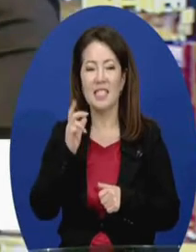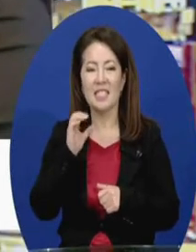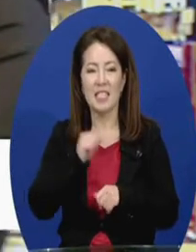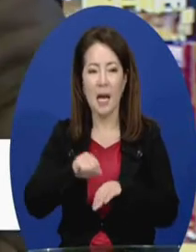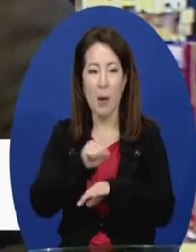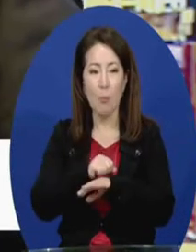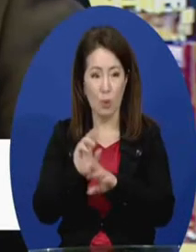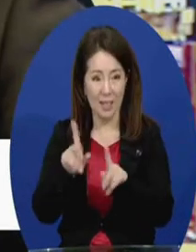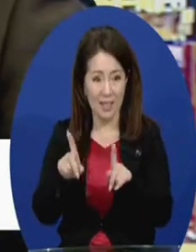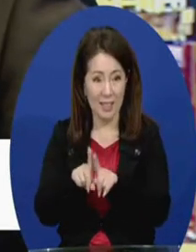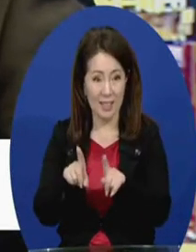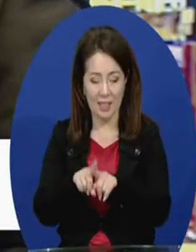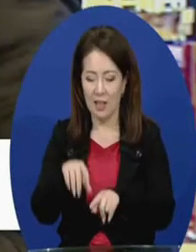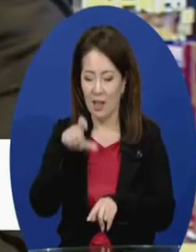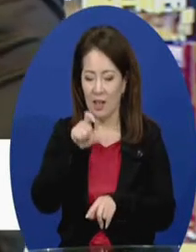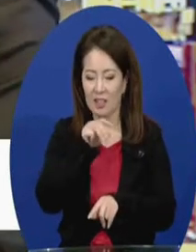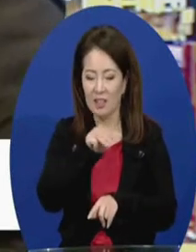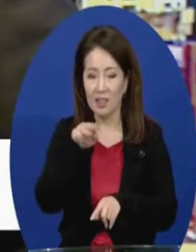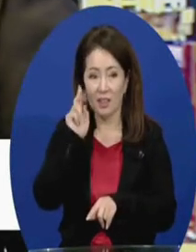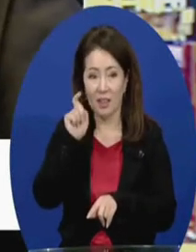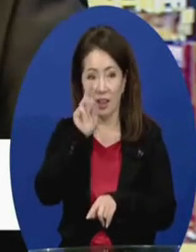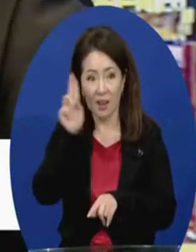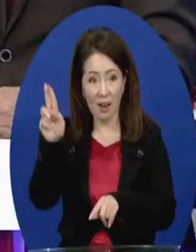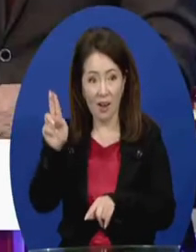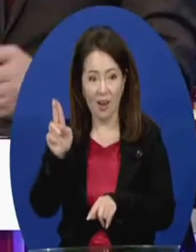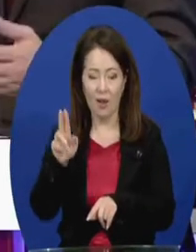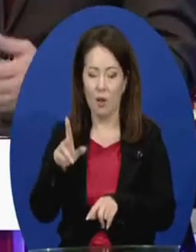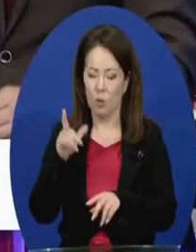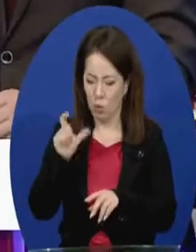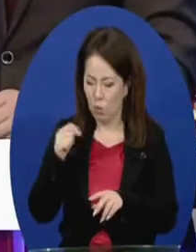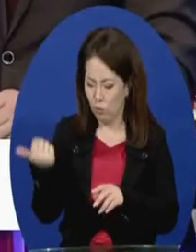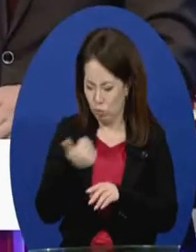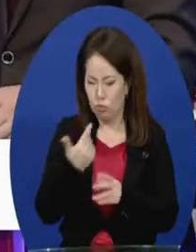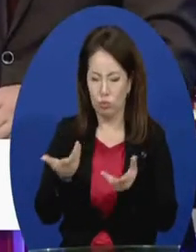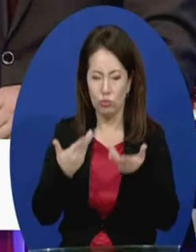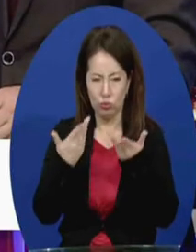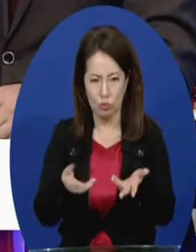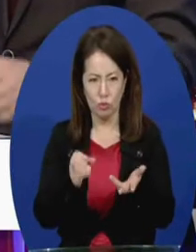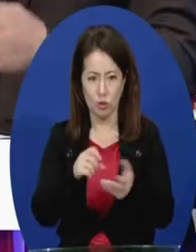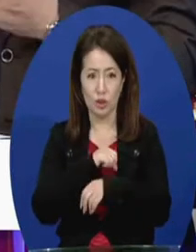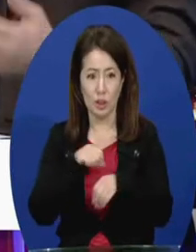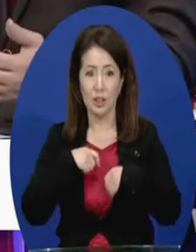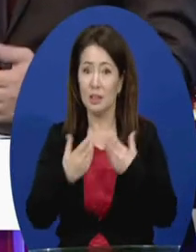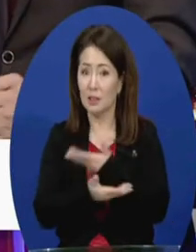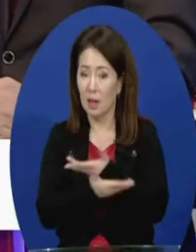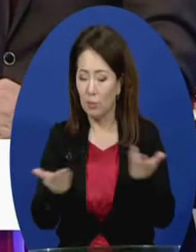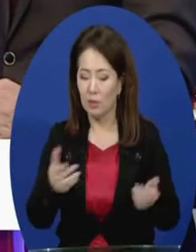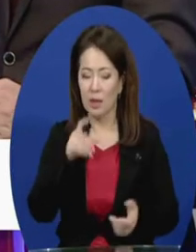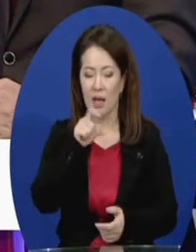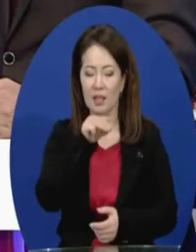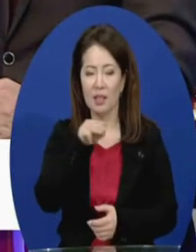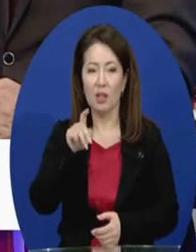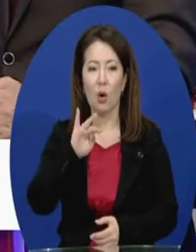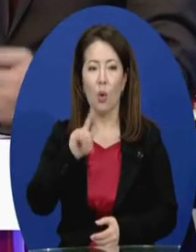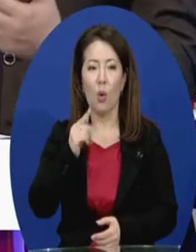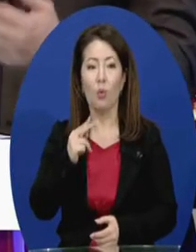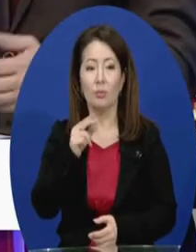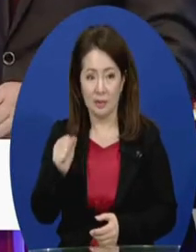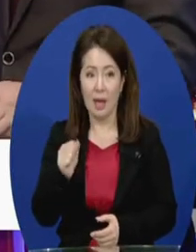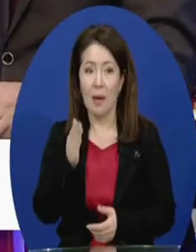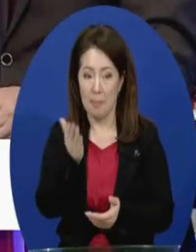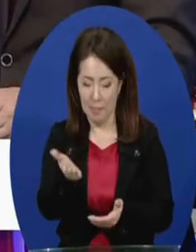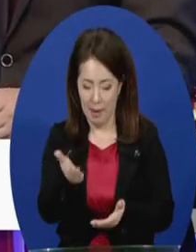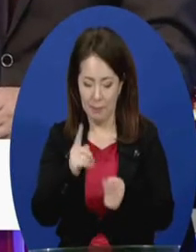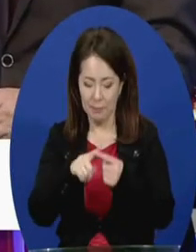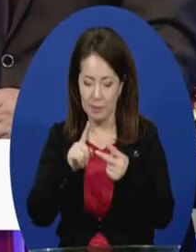шиг ETT гэдэг компани бол хүн бүрийн компани байх хэвээр. Тэрэ иргэдтэй буюу хандаж хэлэхэд бол ETT хувьцаатай 1700. Дээрээс